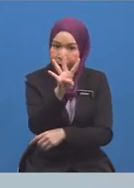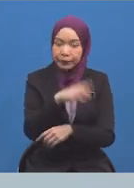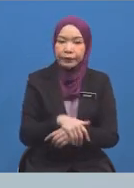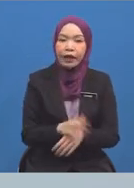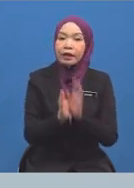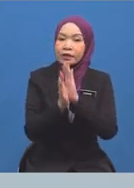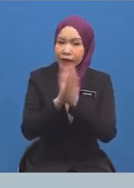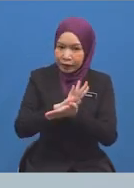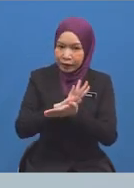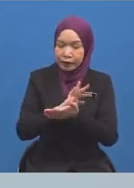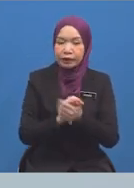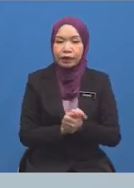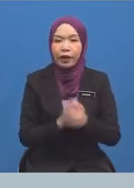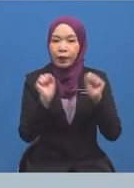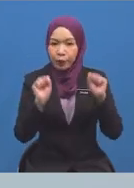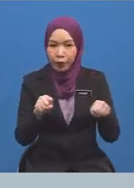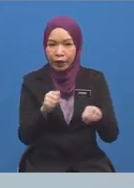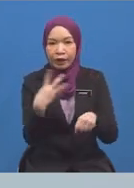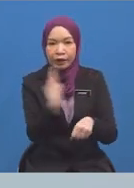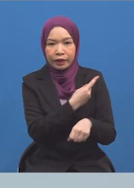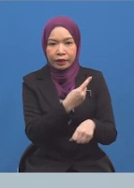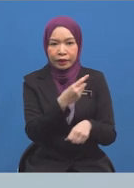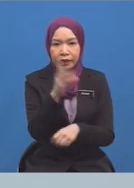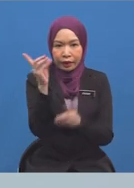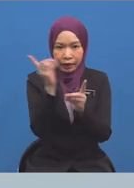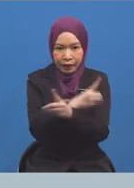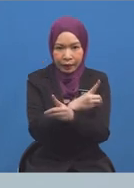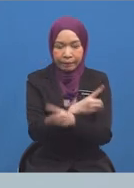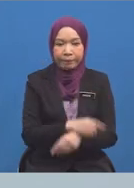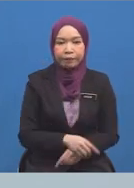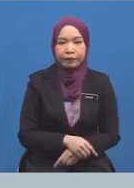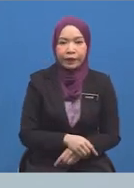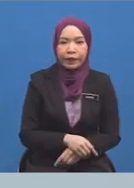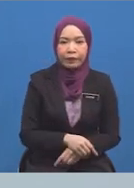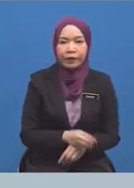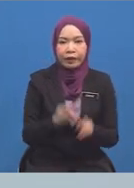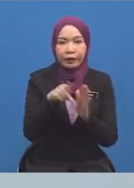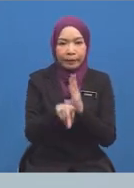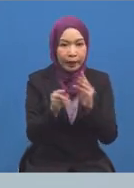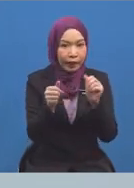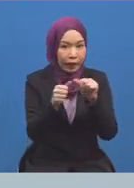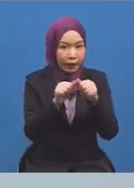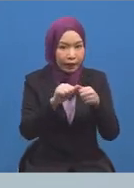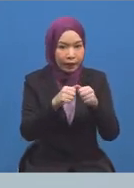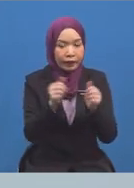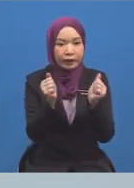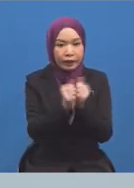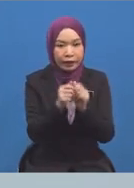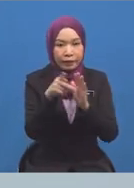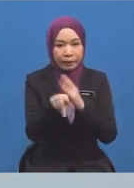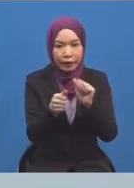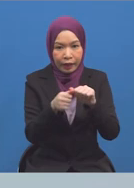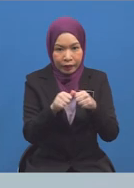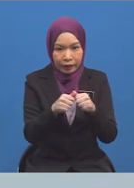jadi bolehlah di temen Arab pengangkut dengan pengangkut banyak bodoh